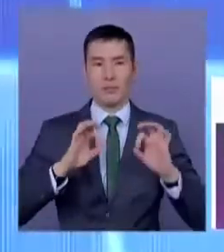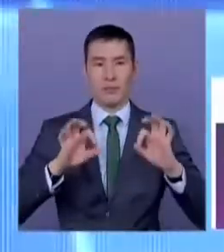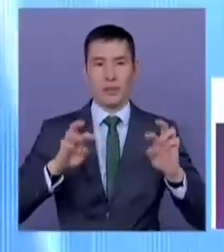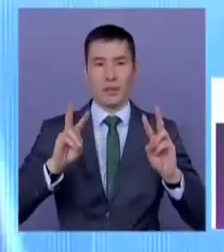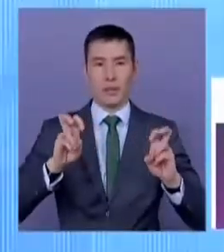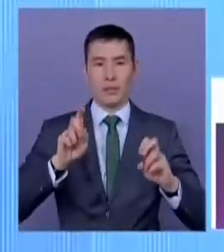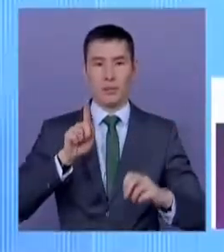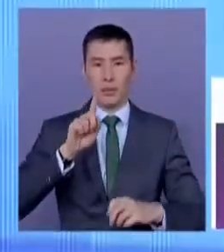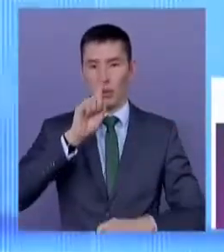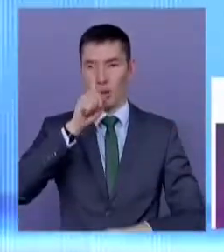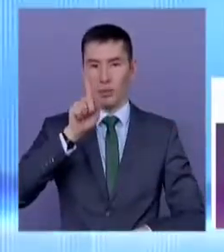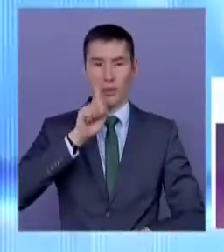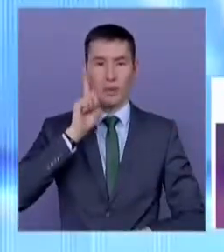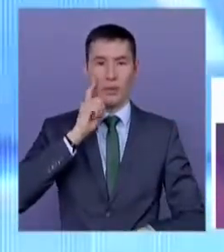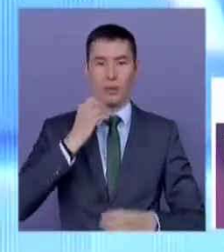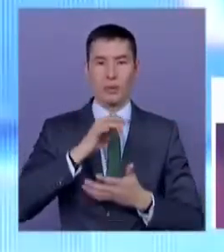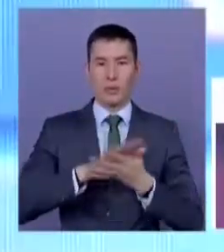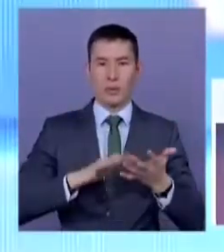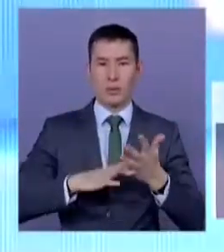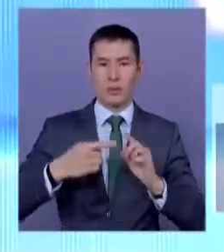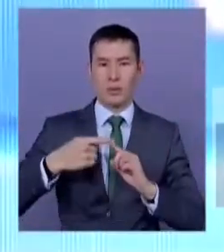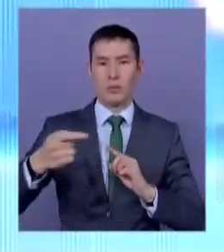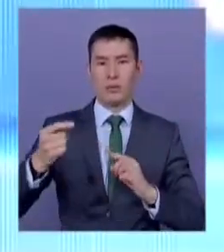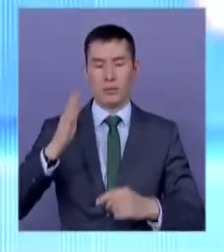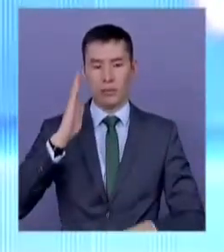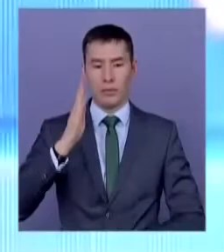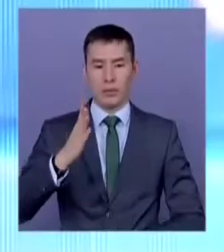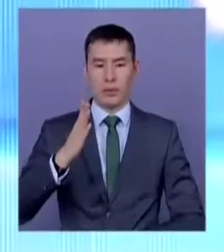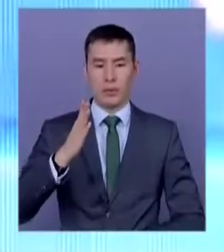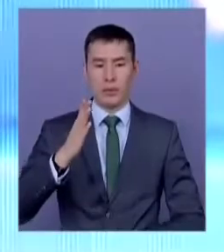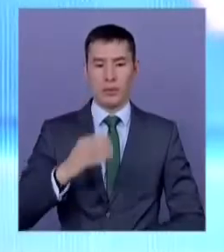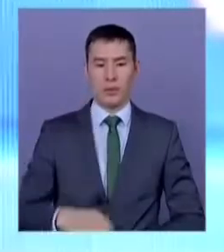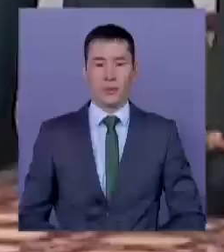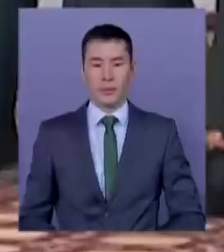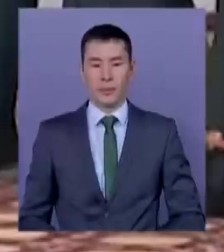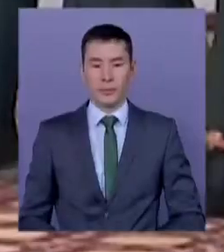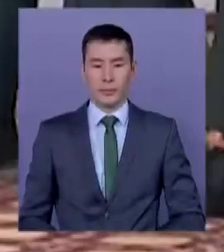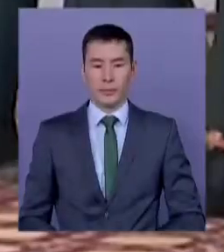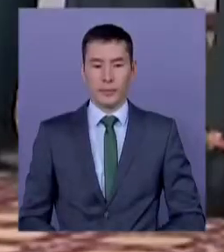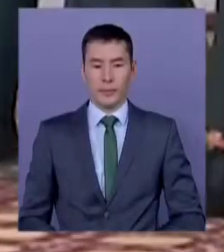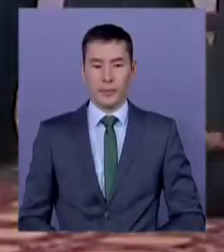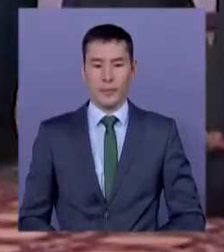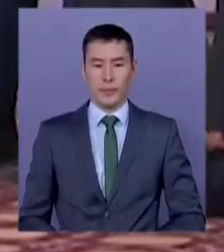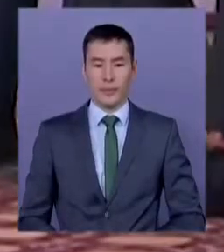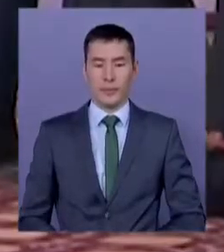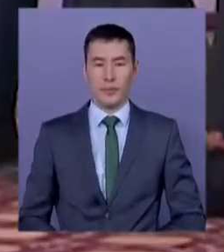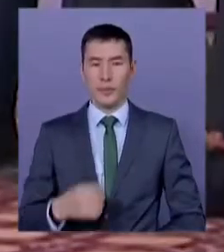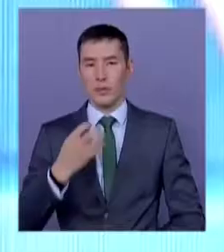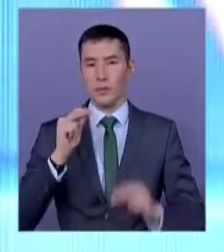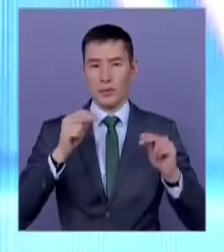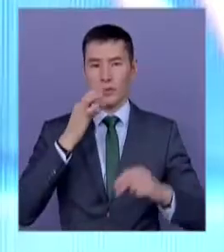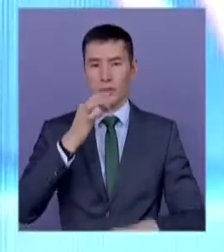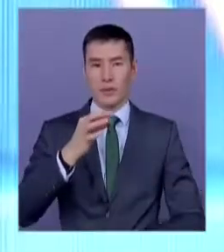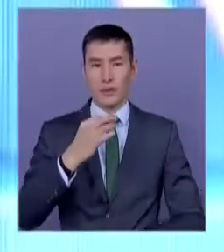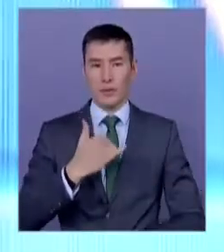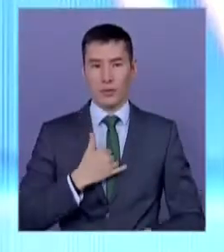жылын ары қарай жалғастыру үшін келесі жылды еріктілер жылы деп атады. Шынын айтқан кезде